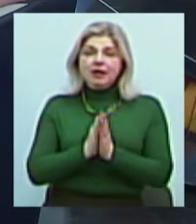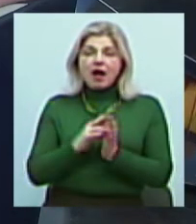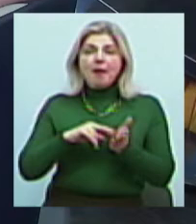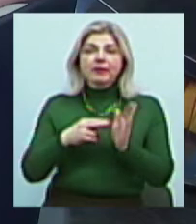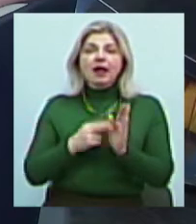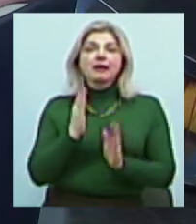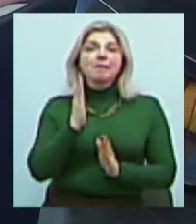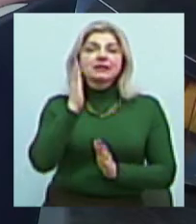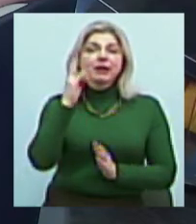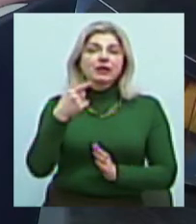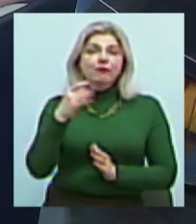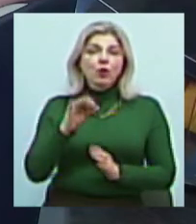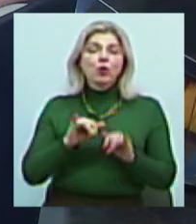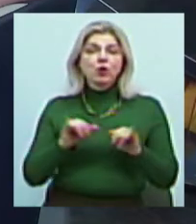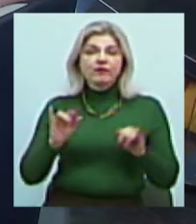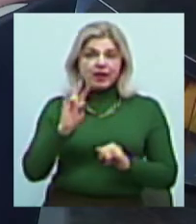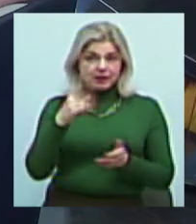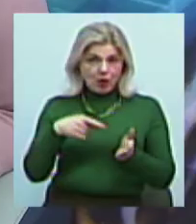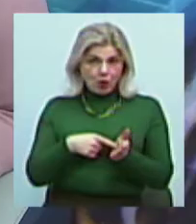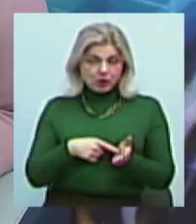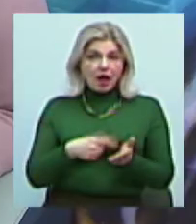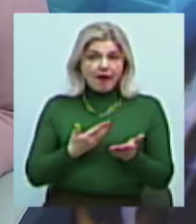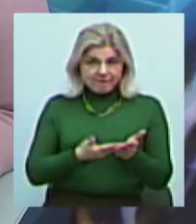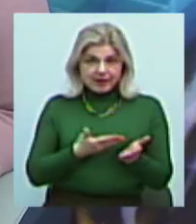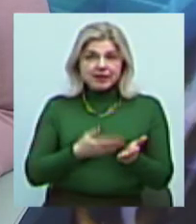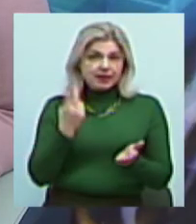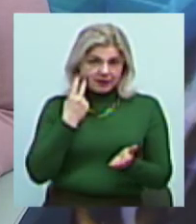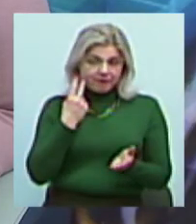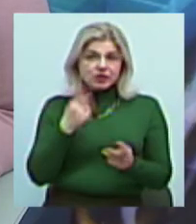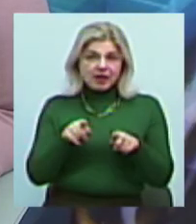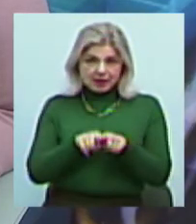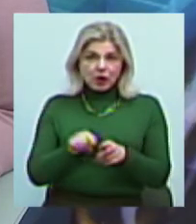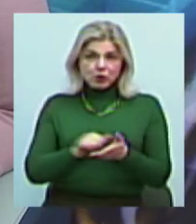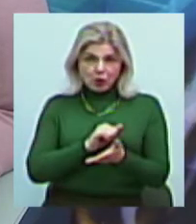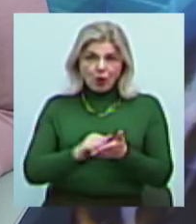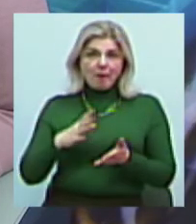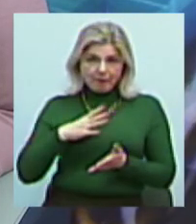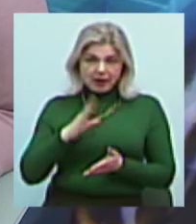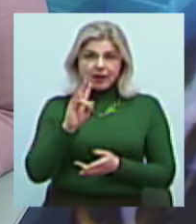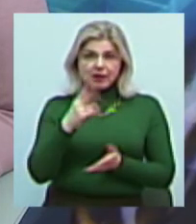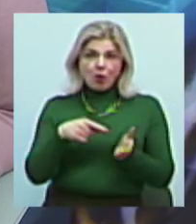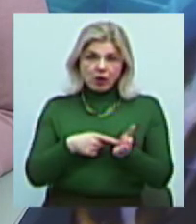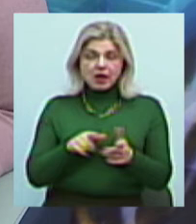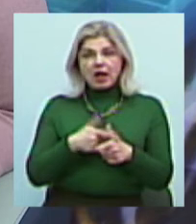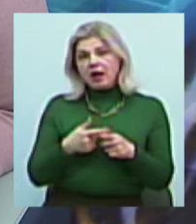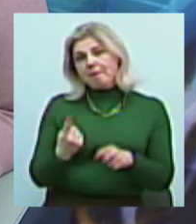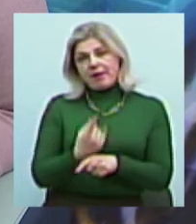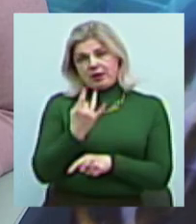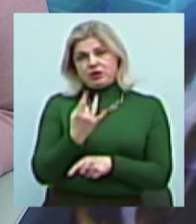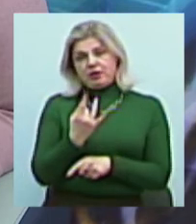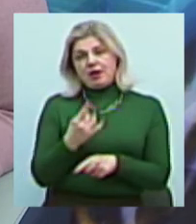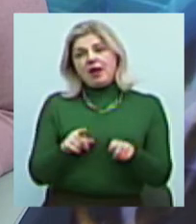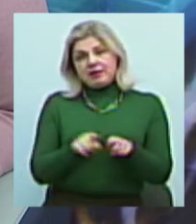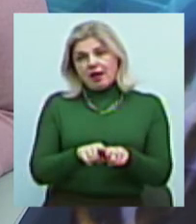перспективного розвитку Миколаєва, він завжди, подібні документи існували в Миколаєві, чи це вперше